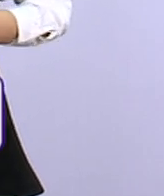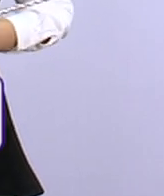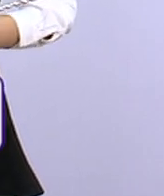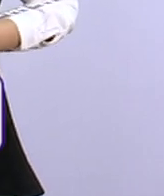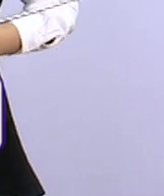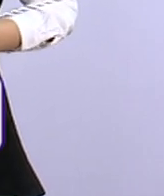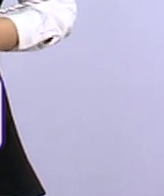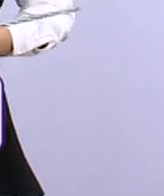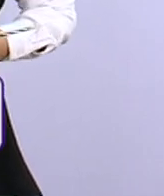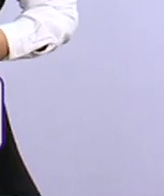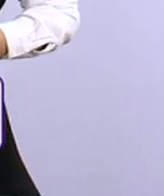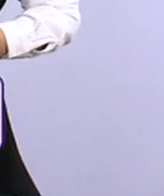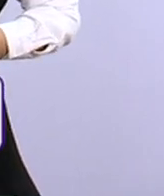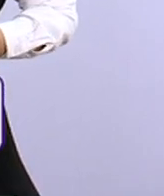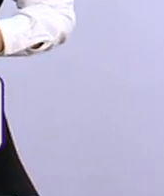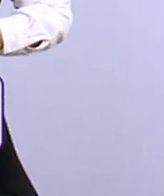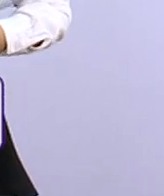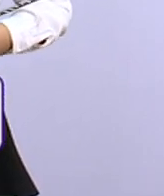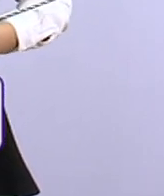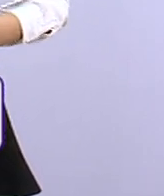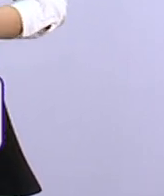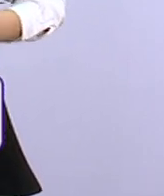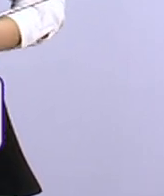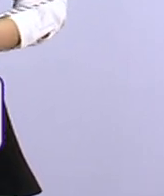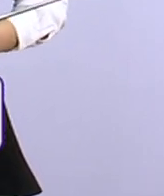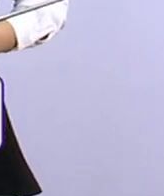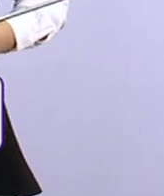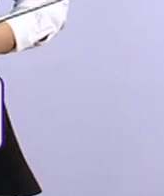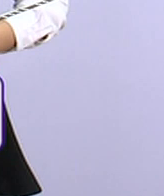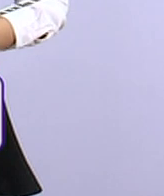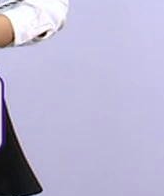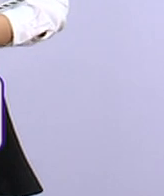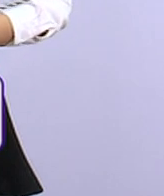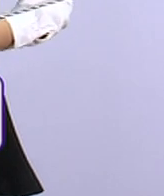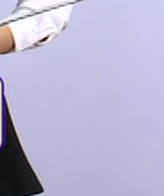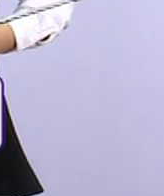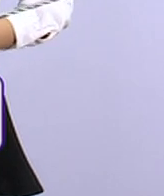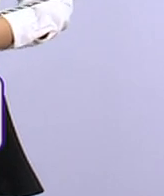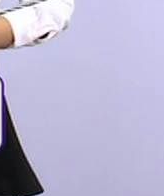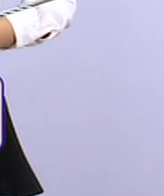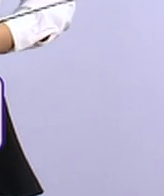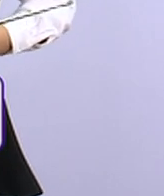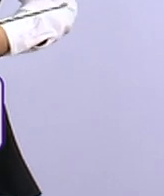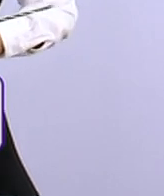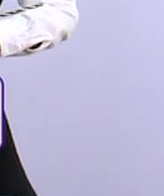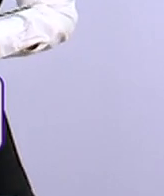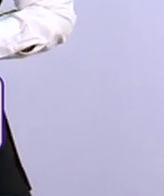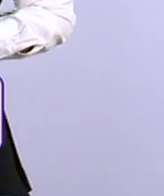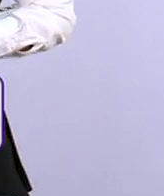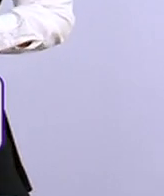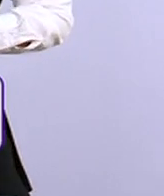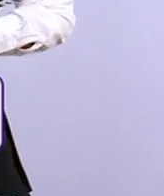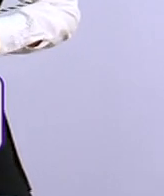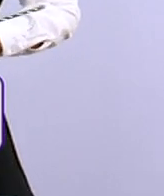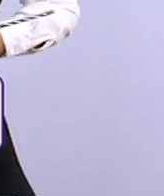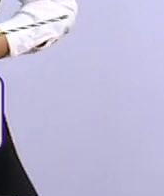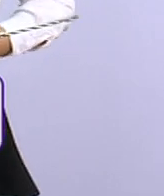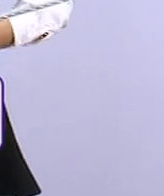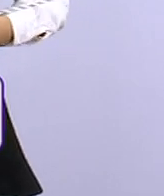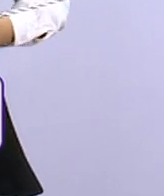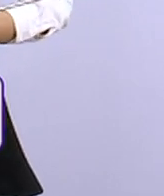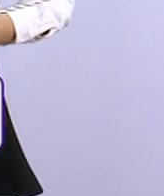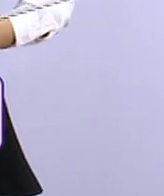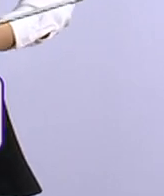Now look at the rules have got and has got. Let's remember them. Ал енді